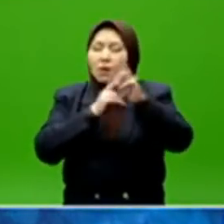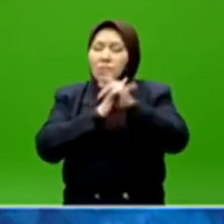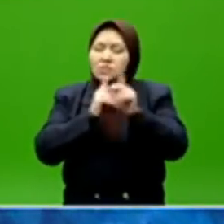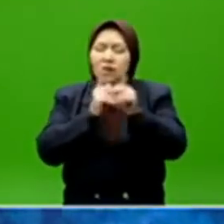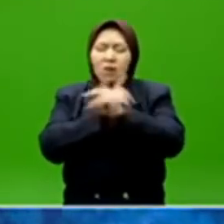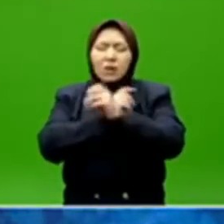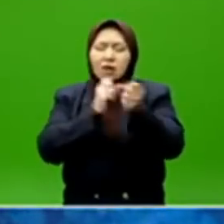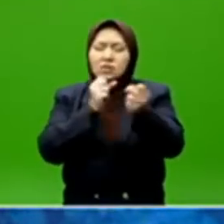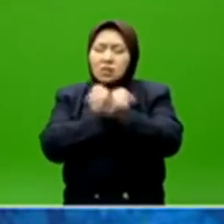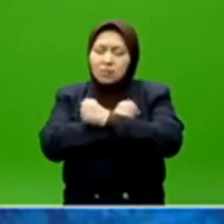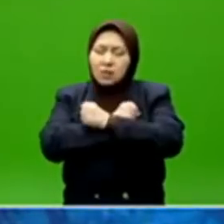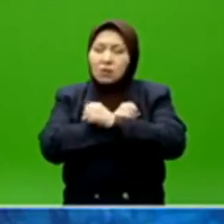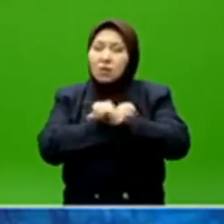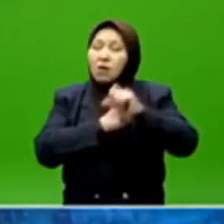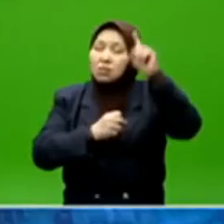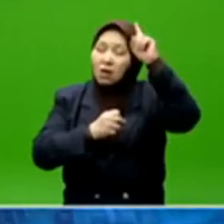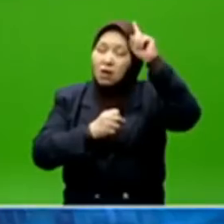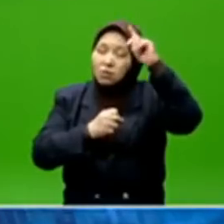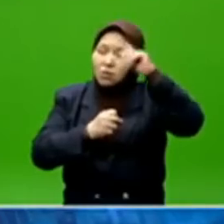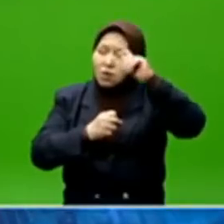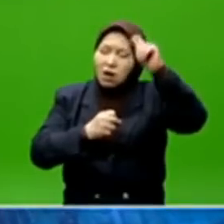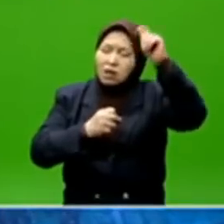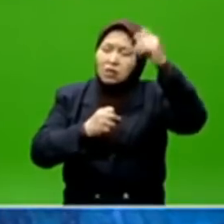Rahimin. Ya Allah, ya Tuhan kami,